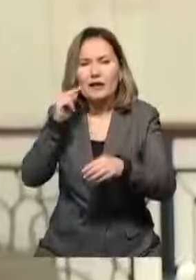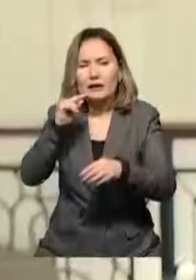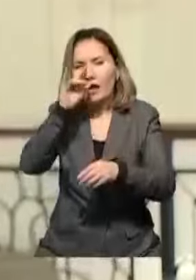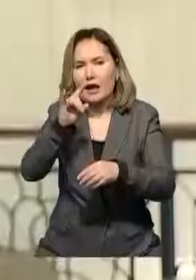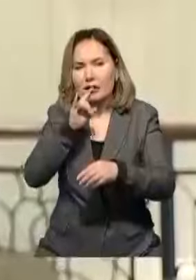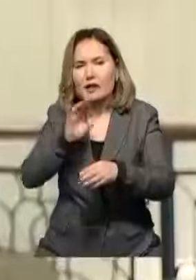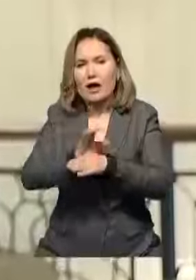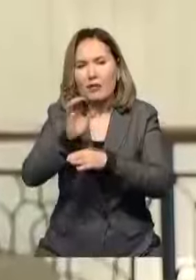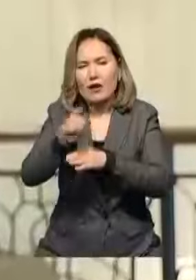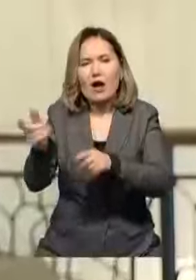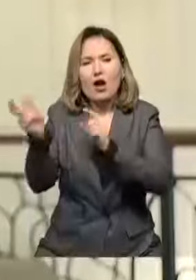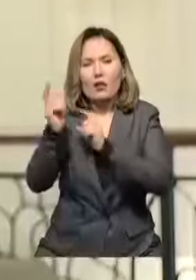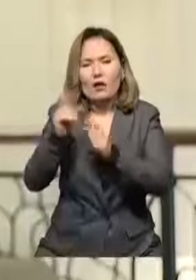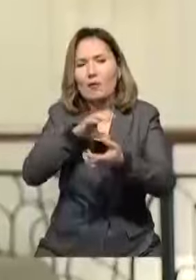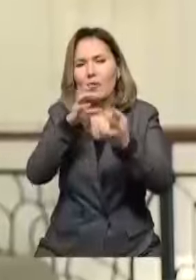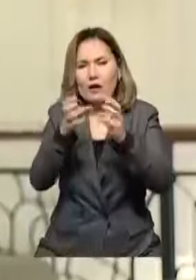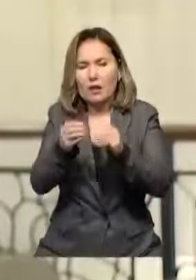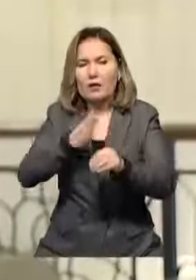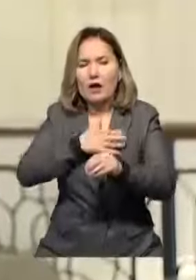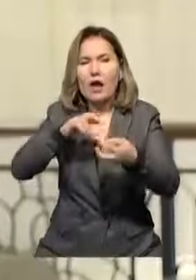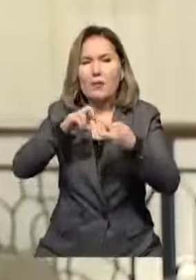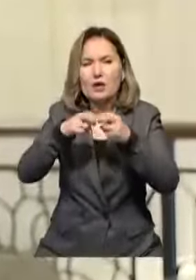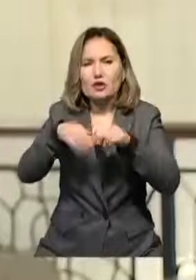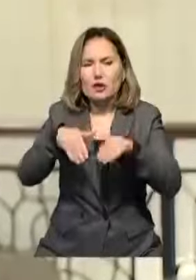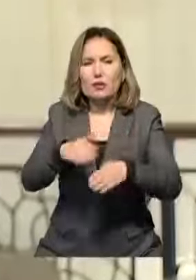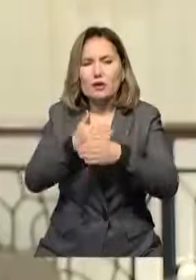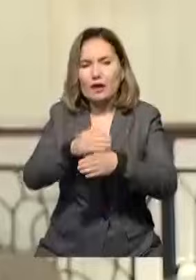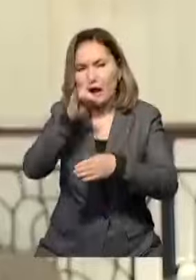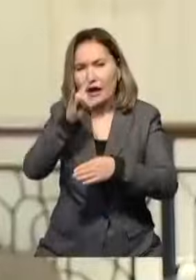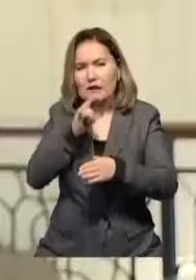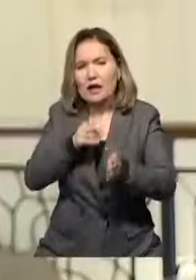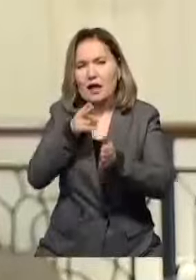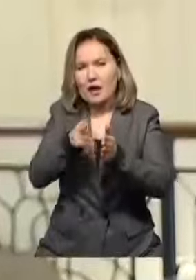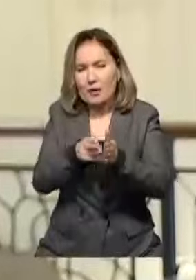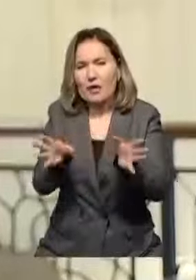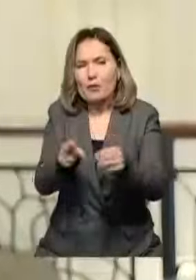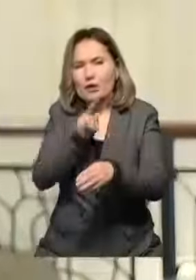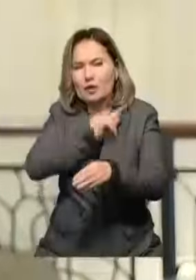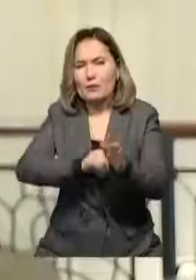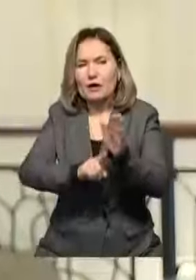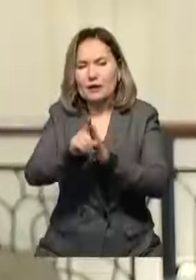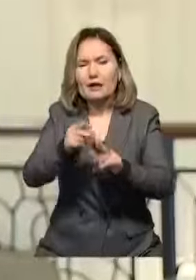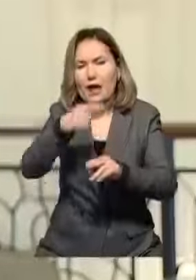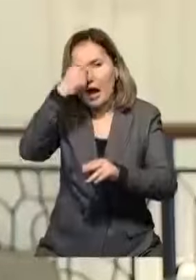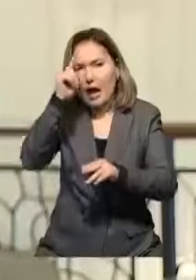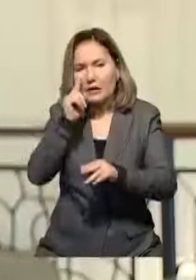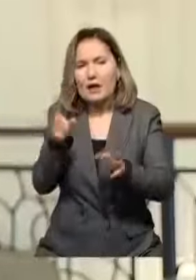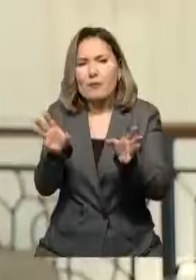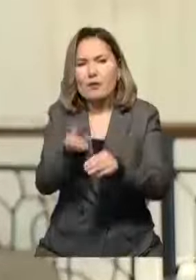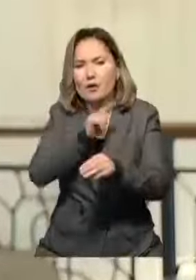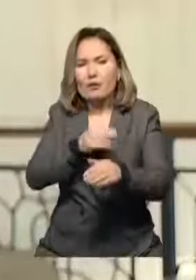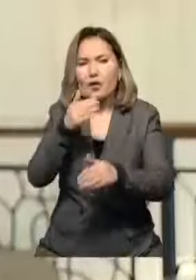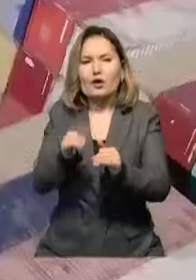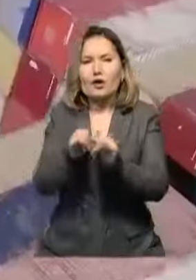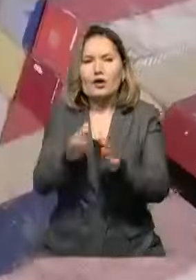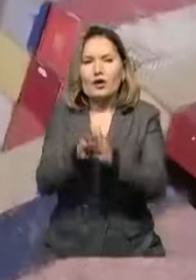кәсіпкерлер оның қайда екенін таба алмай қалады. Біз бұл мәселені шеше аламыз. Қазақстан темір жолымен күш біріктірдік. Әзербайжандық әріптестеріміз де бұл іске